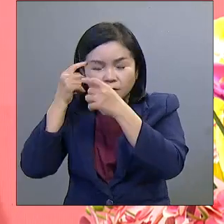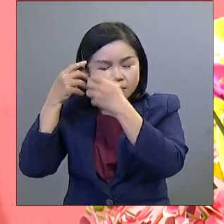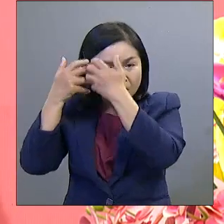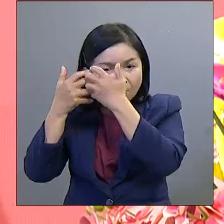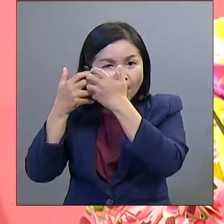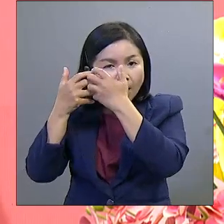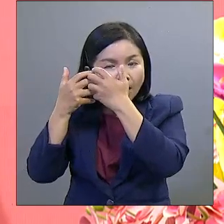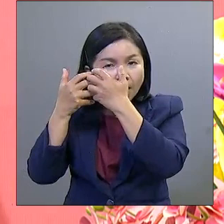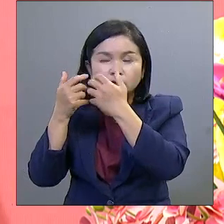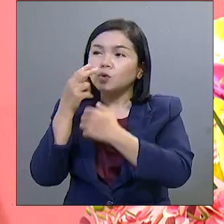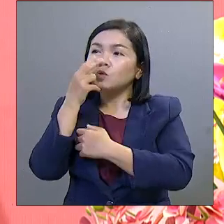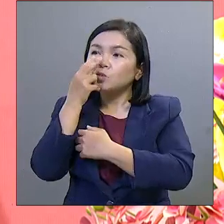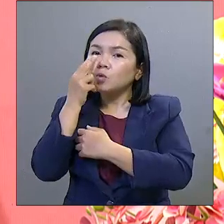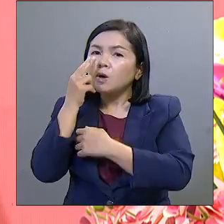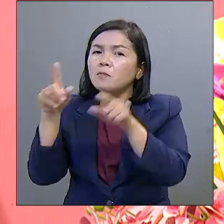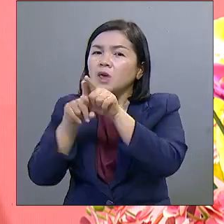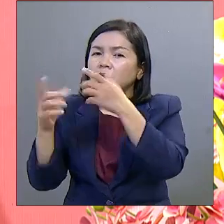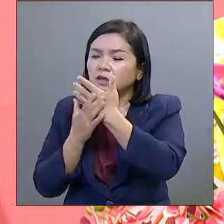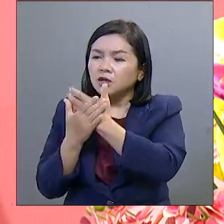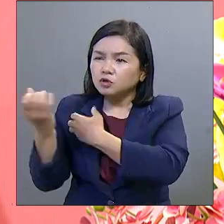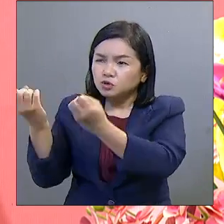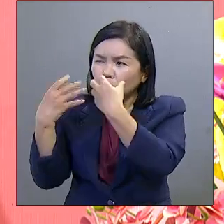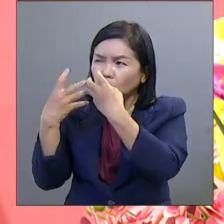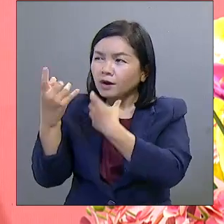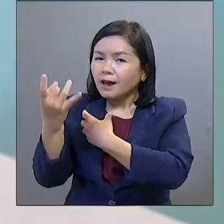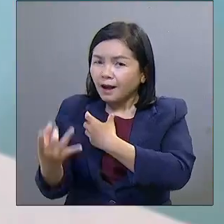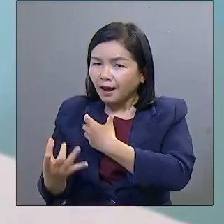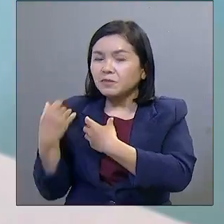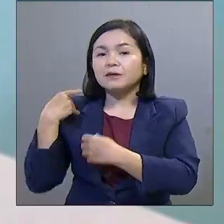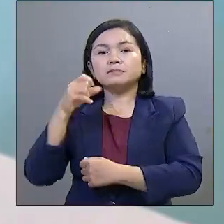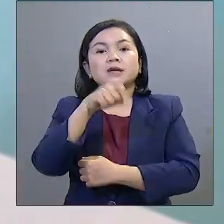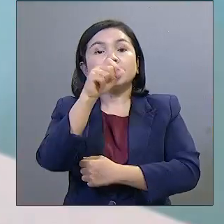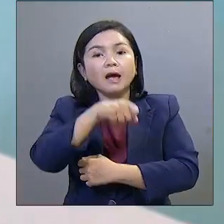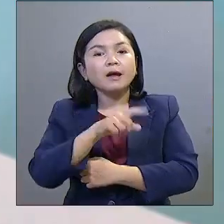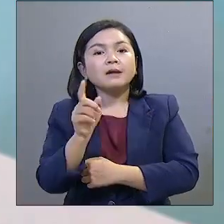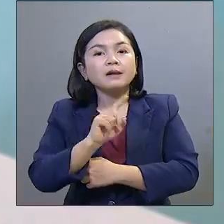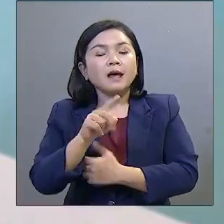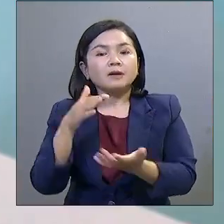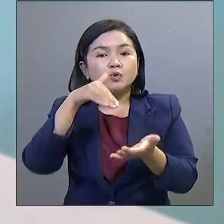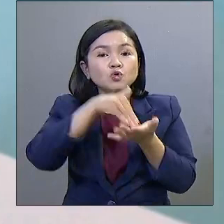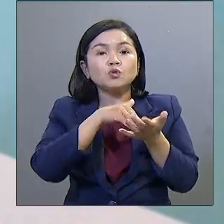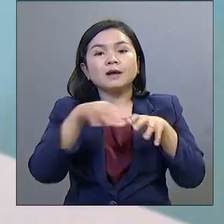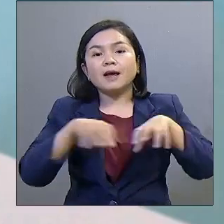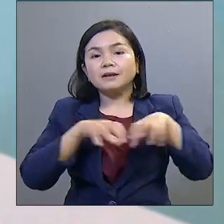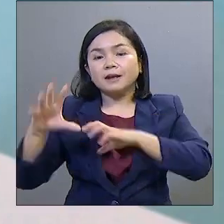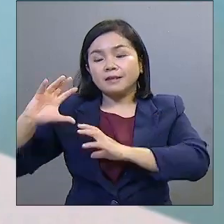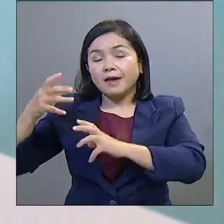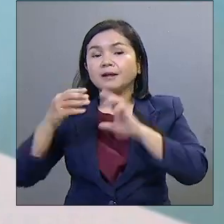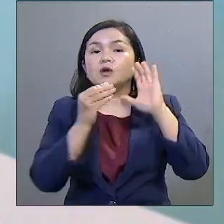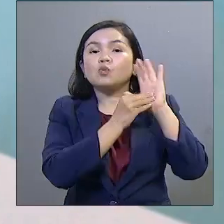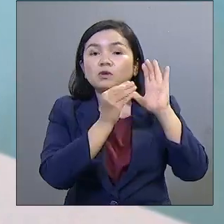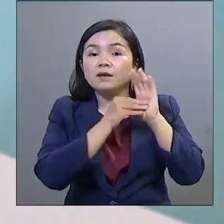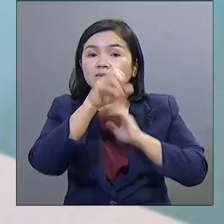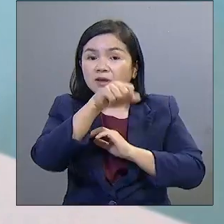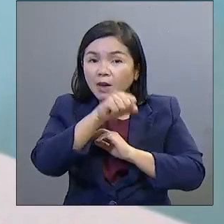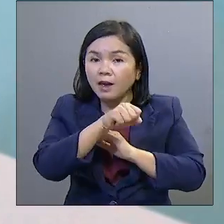สอย่างเดียวไม่ได้แล้วมันอาจจะสอนอะไรหรือให้เราคิดอะไรตามใช่ไหม ใช่ นะรวมถึงถ้าเกิดเราเป็นศูนย์กลางเนี่ยถ้าเกิดมองในแง่มุมของการจัดงานนะคุณผู้ชมพอเ